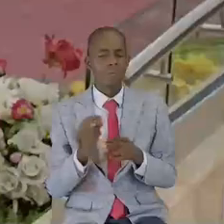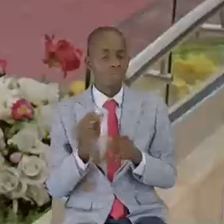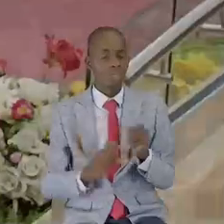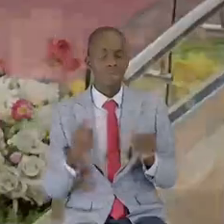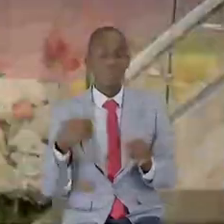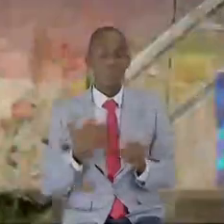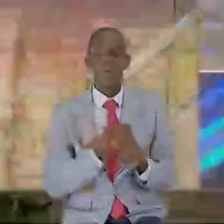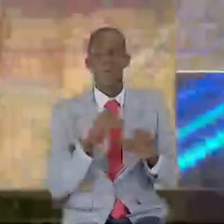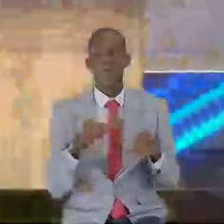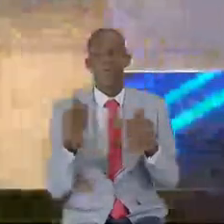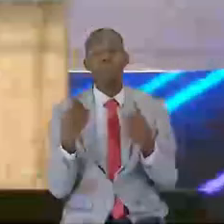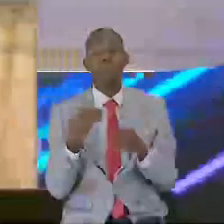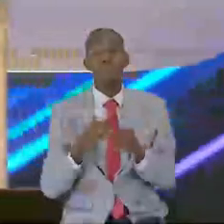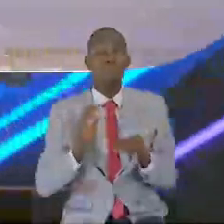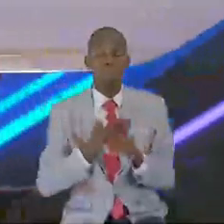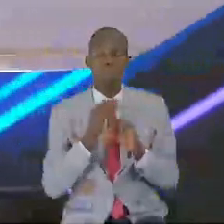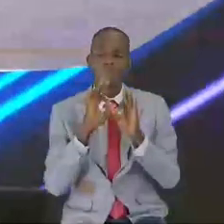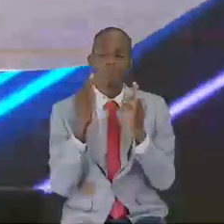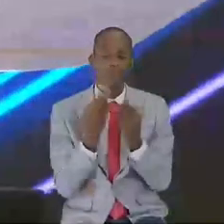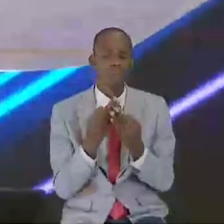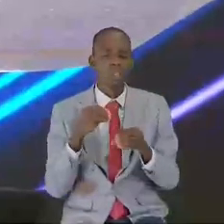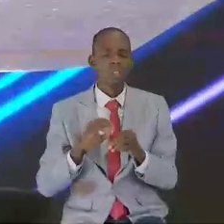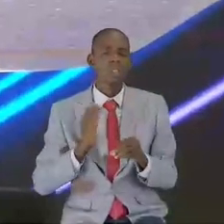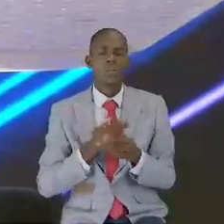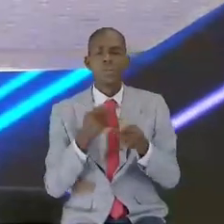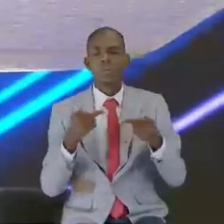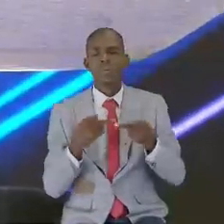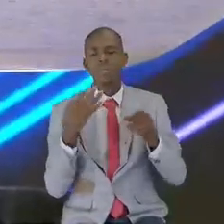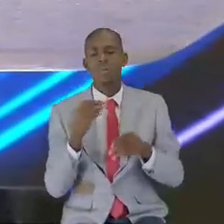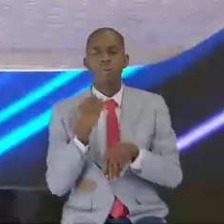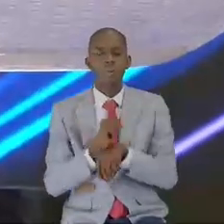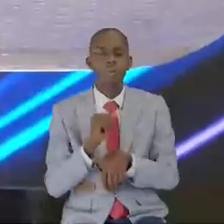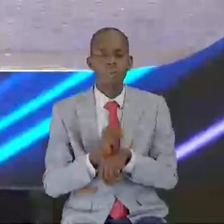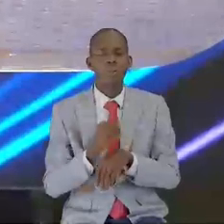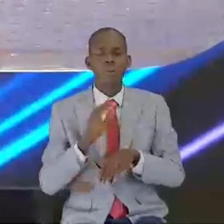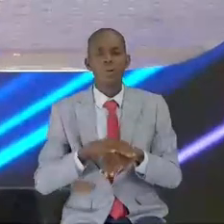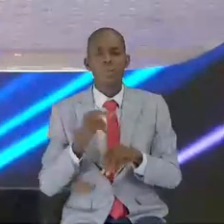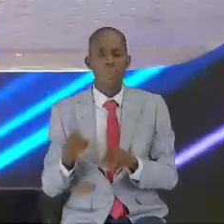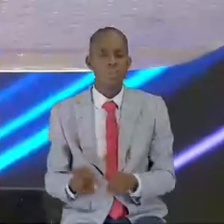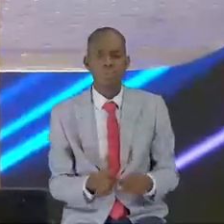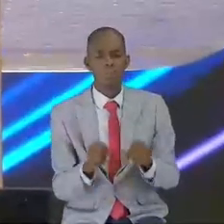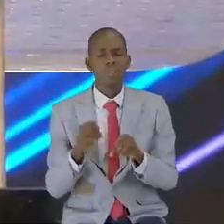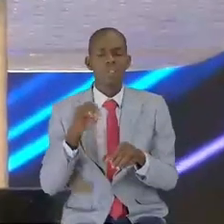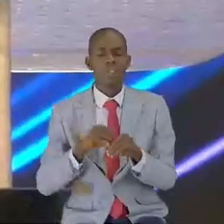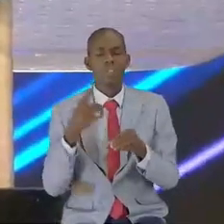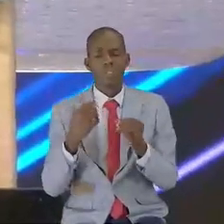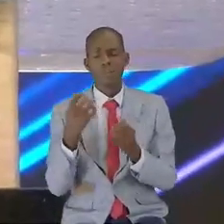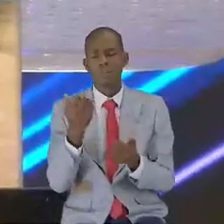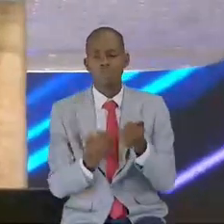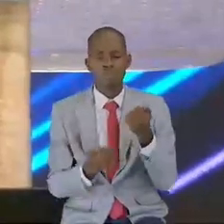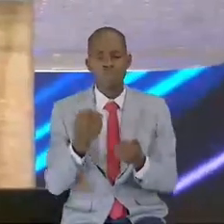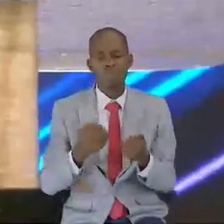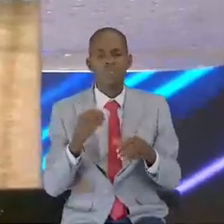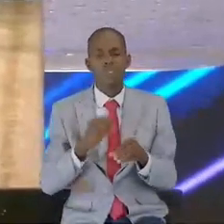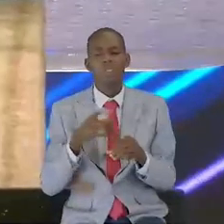Partout nous allons, dans nos familles, dans nos services, dans la rue, dans les véhicules, dans